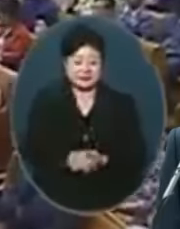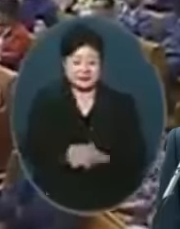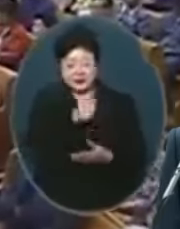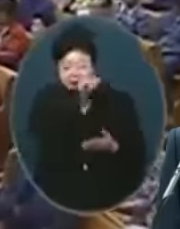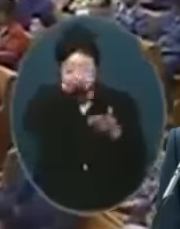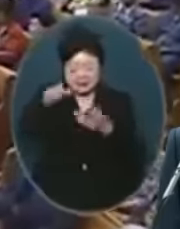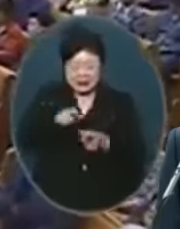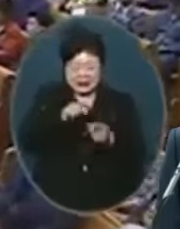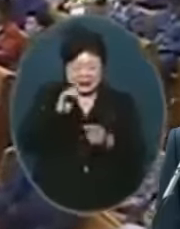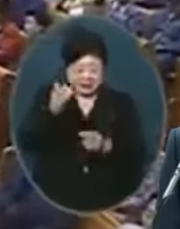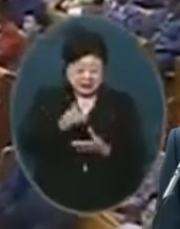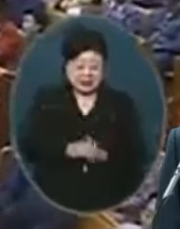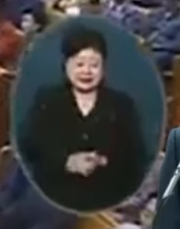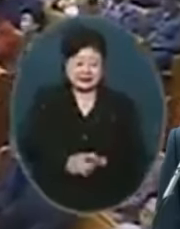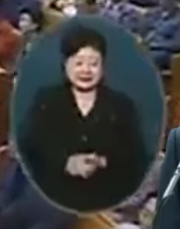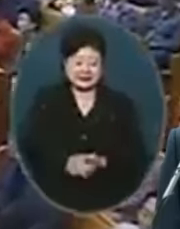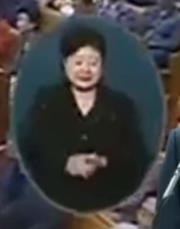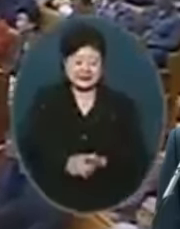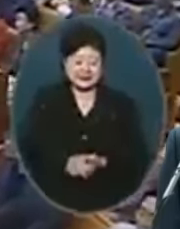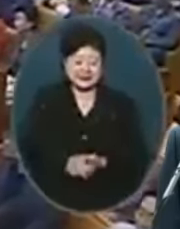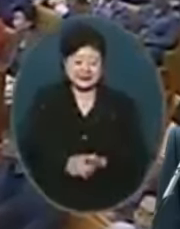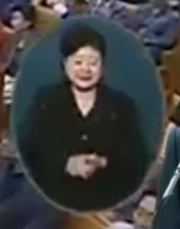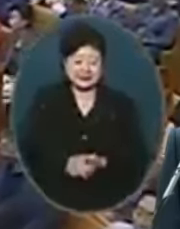인생을 살게 될 것입니다.